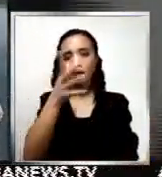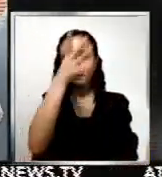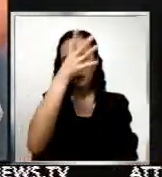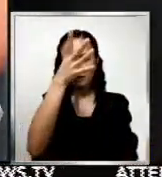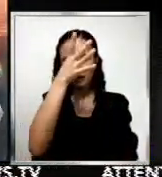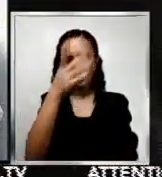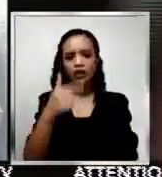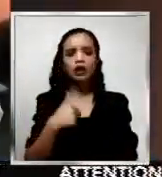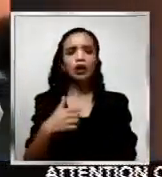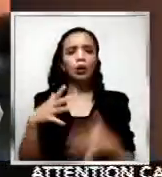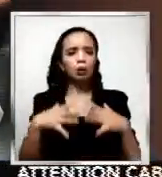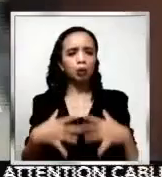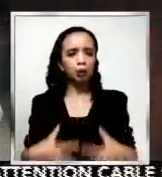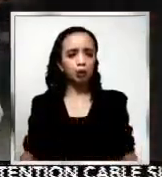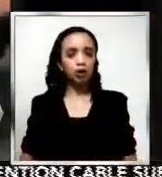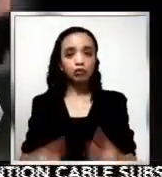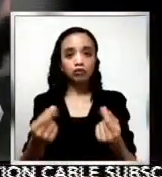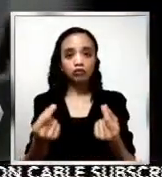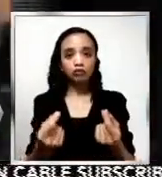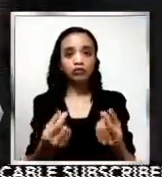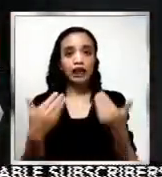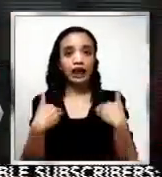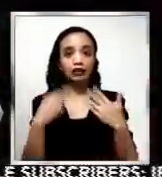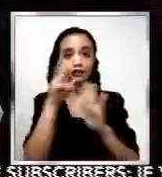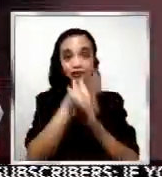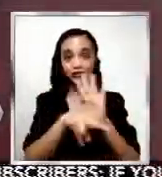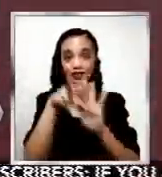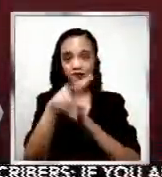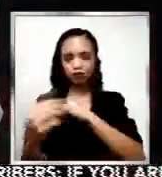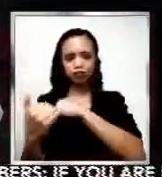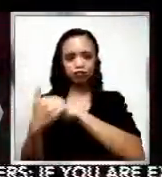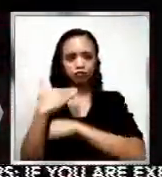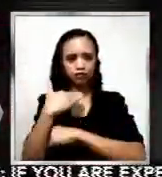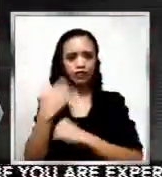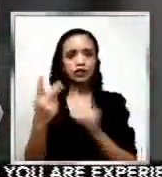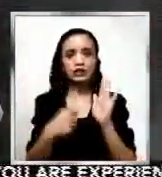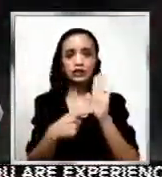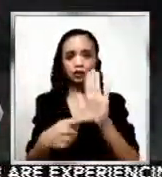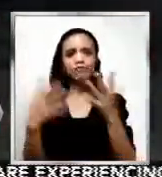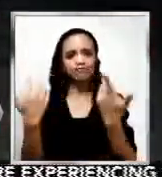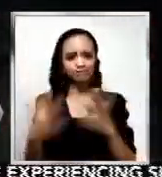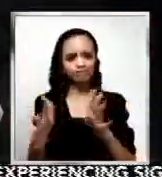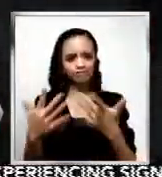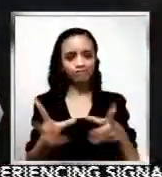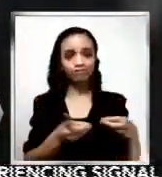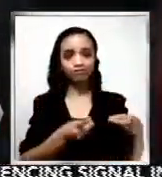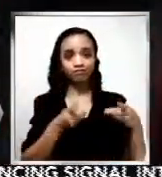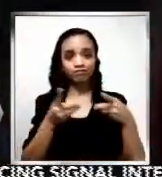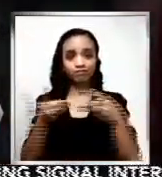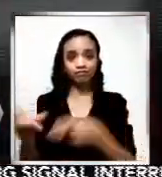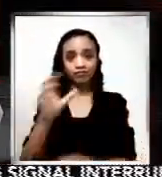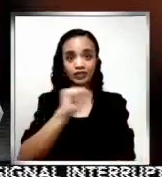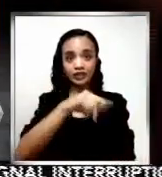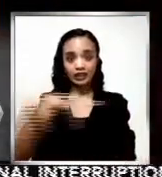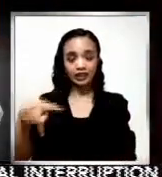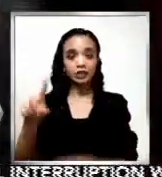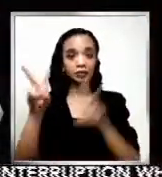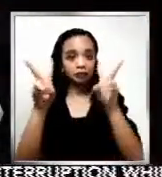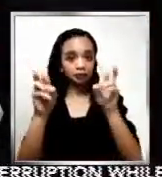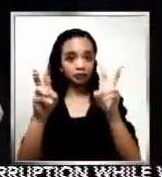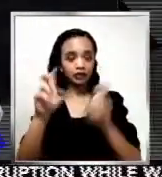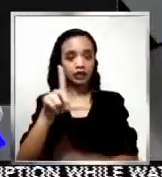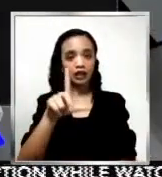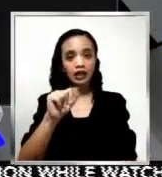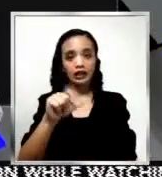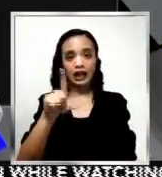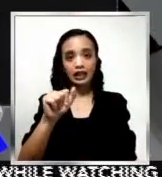nang padalhan siya ng video ni Cecilia na nagpapakitang na ipadala na sa delivery app na Lala Move ang binili niyang laptop. Tumawag